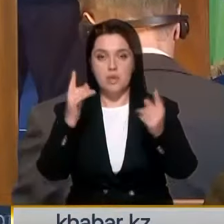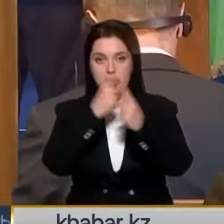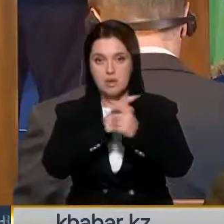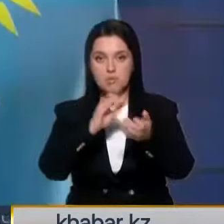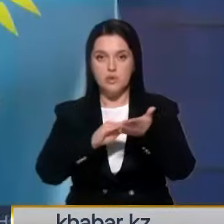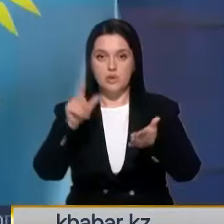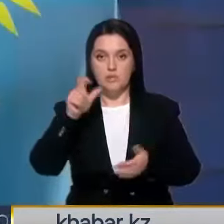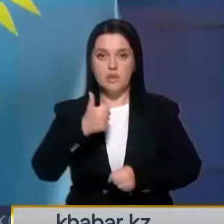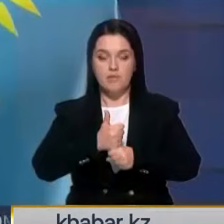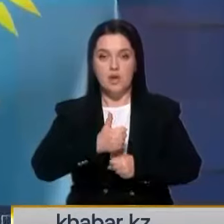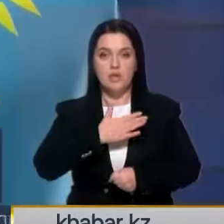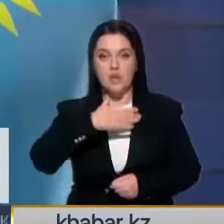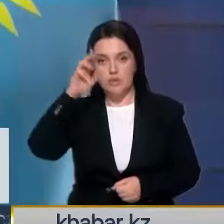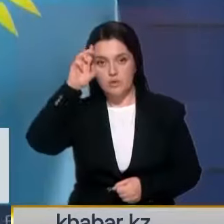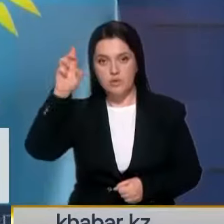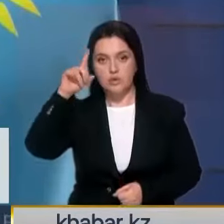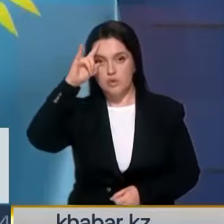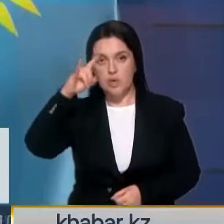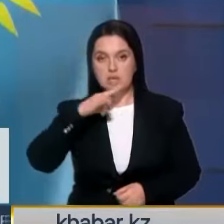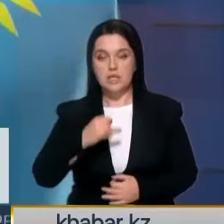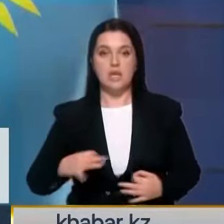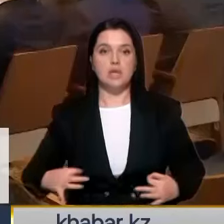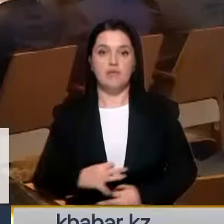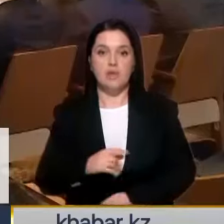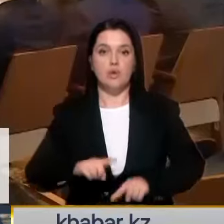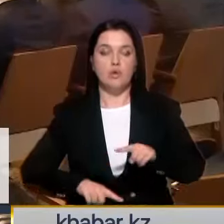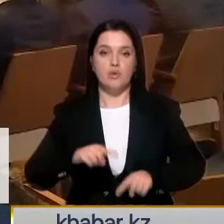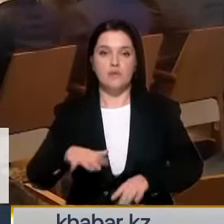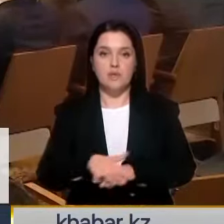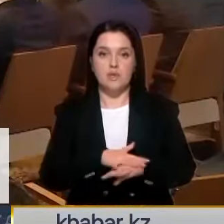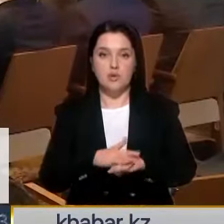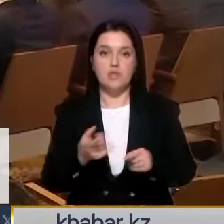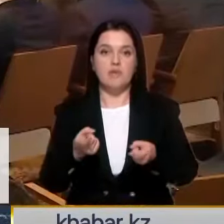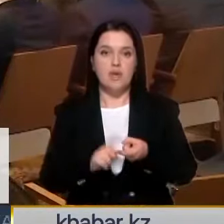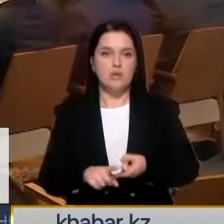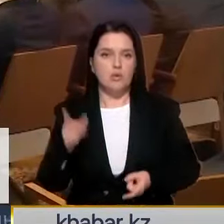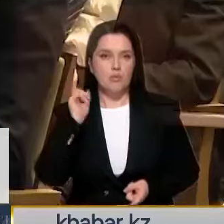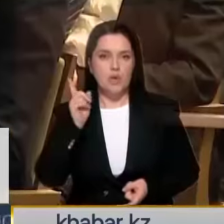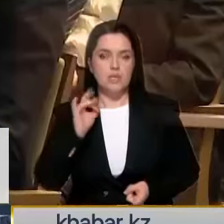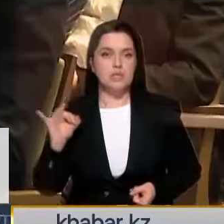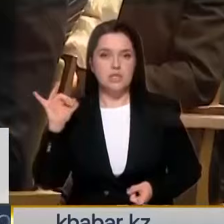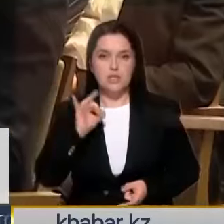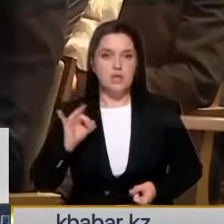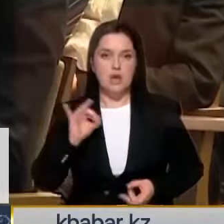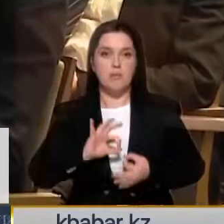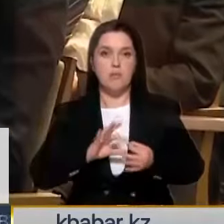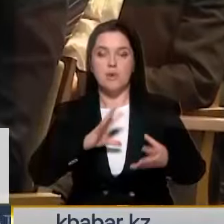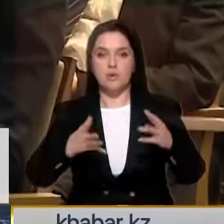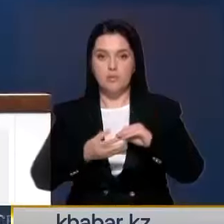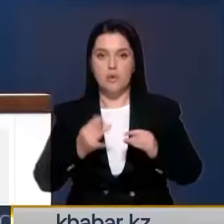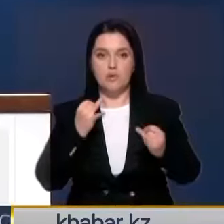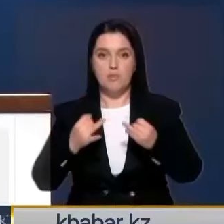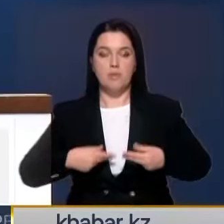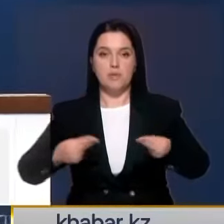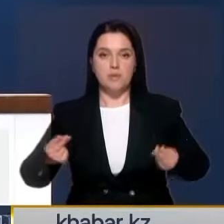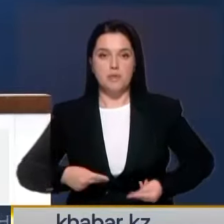заявлением перед журналистами глава нашего государства отметил что казахи и венгры - родственные народы связанные глубоки историческими корнями по итогам